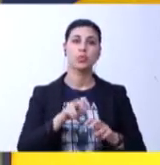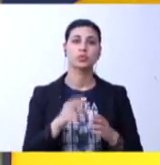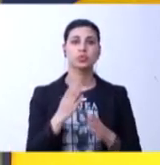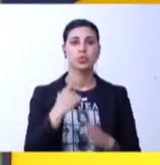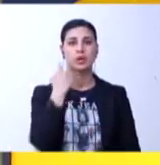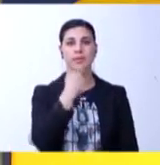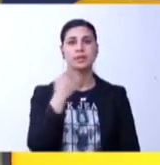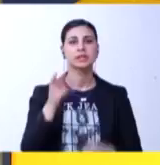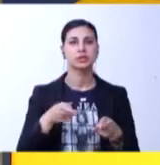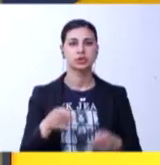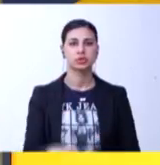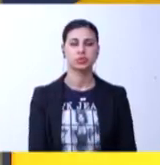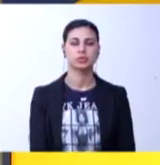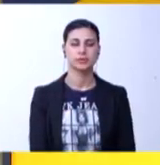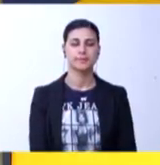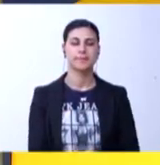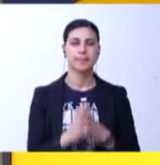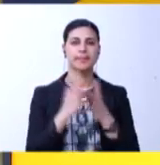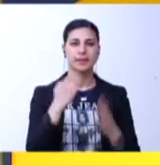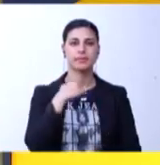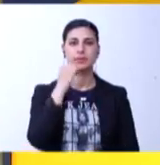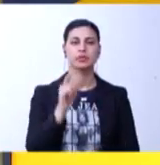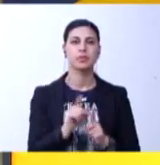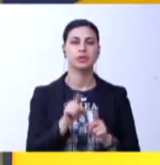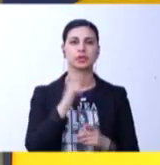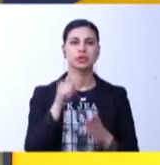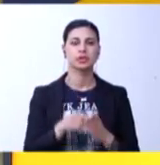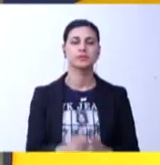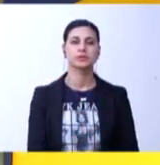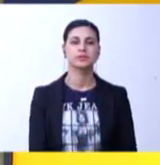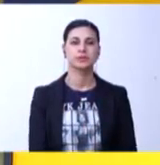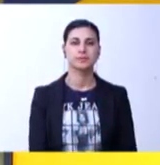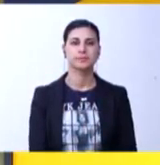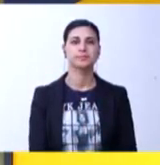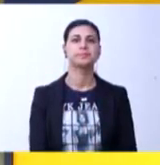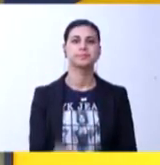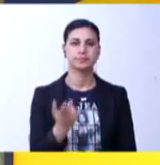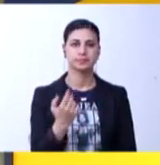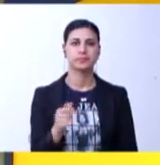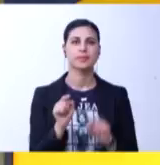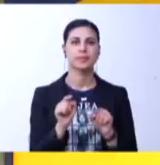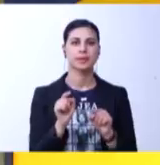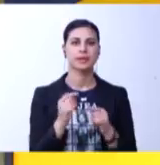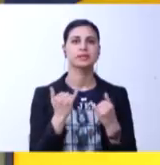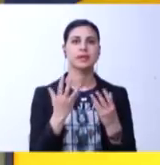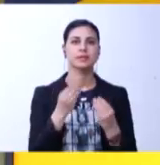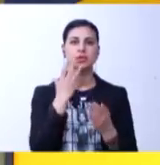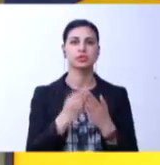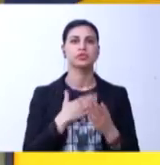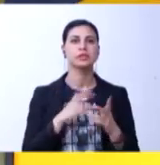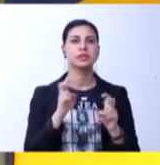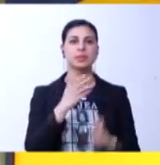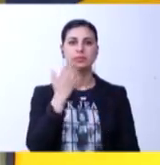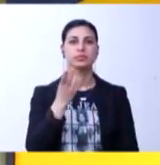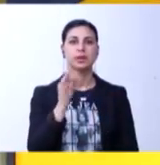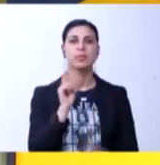თუ ყბასახის ქირურგი. ძალიან დიდი მადლობა ამ შეკითხვისთვის. რა თქმა უნდა, ეს არ არის დღევანდელი ჩვენი საუბრის თემა,